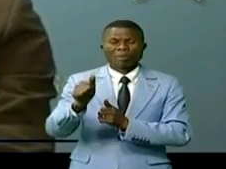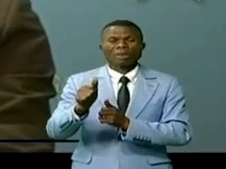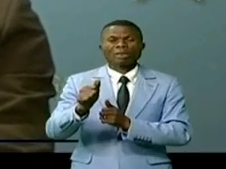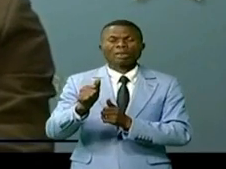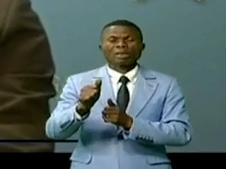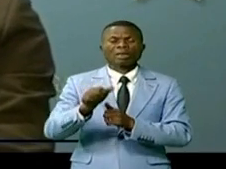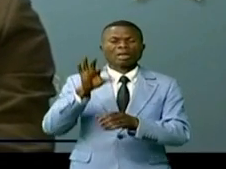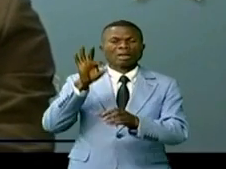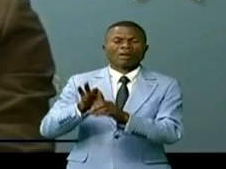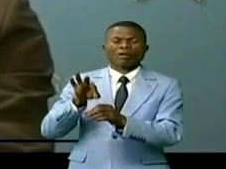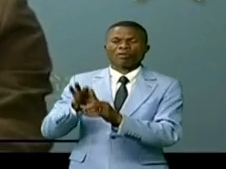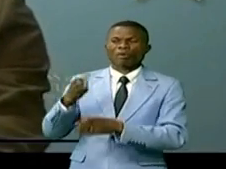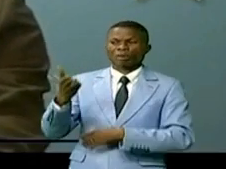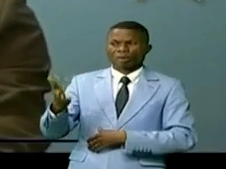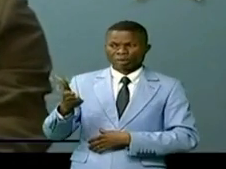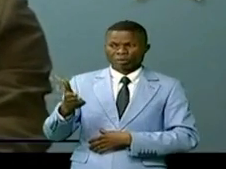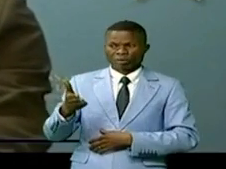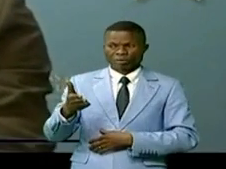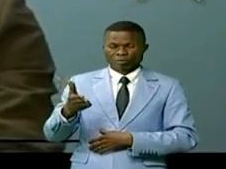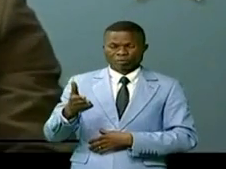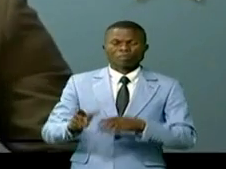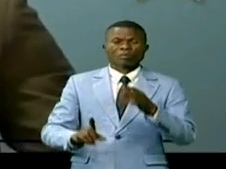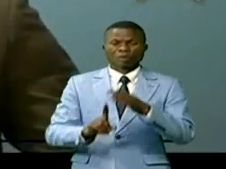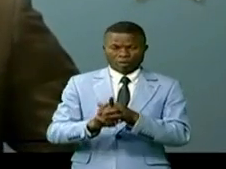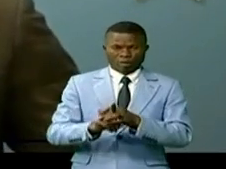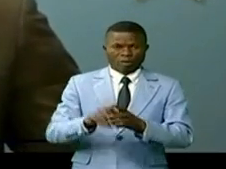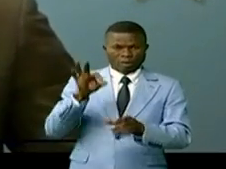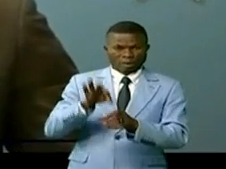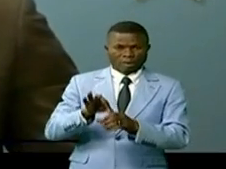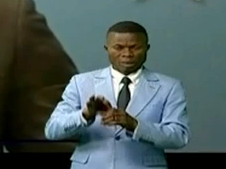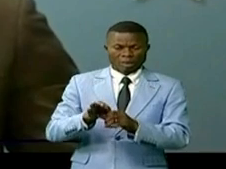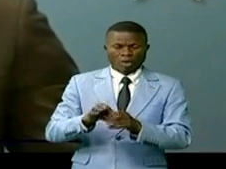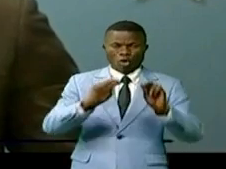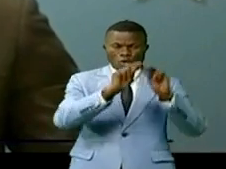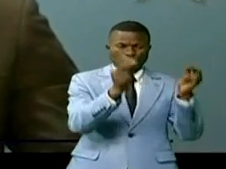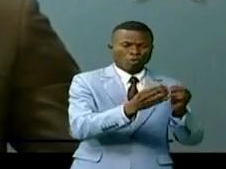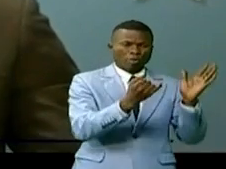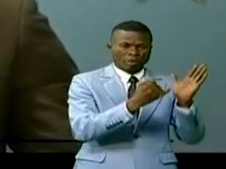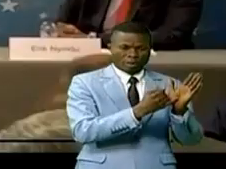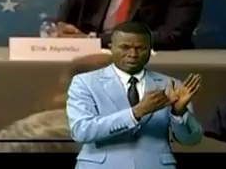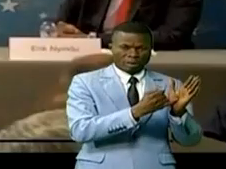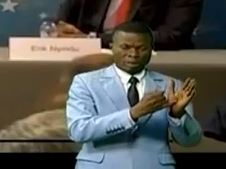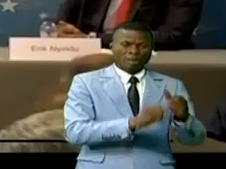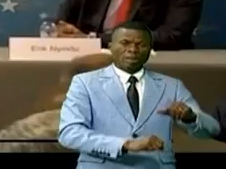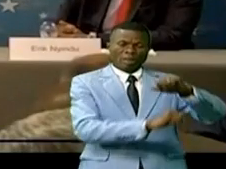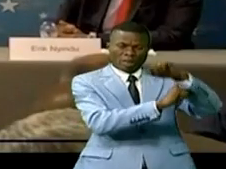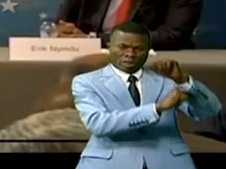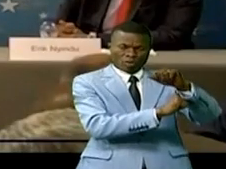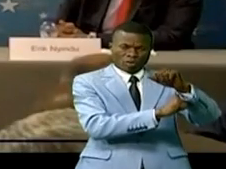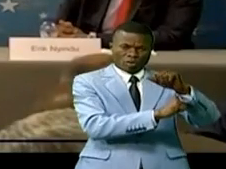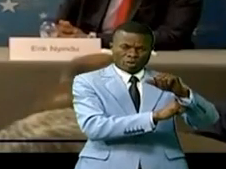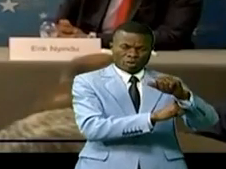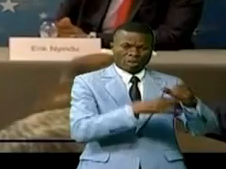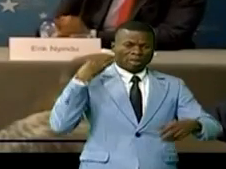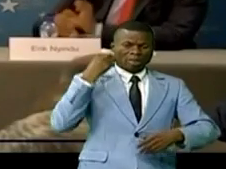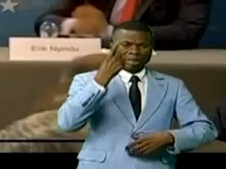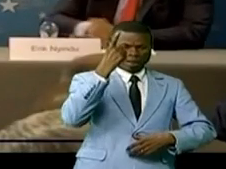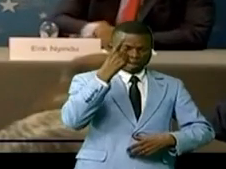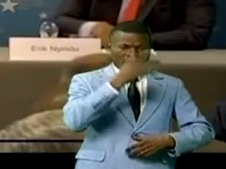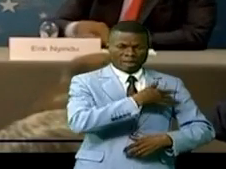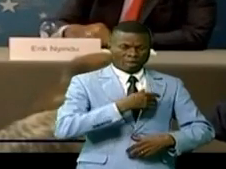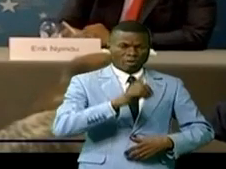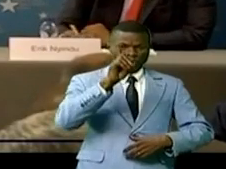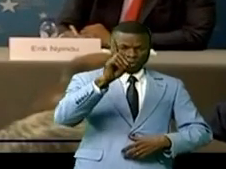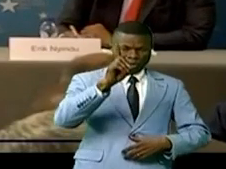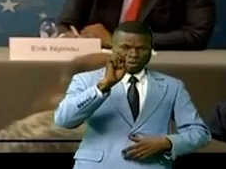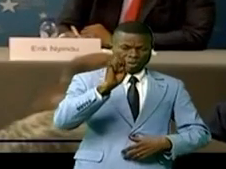par élection. Et il s'est dégagé qu'il y avait un bloc de 6 qui a soutenu un candidat sur lequel